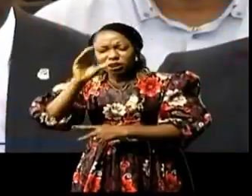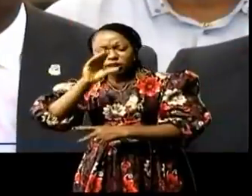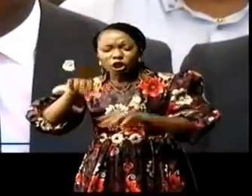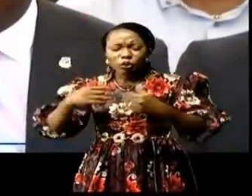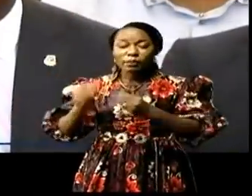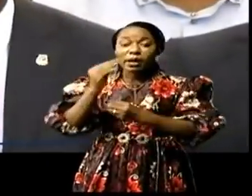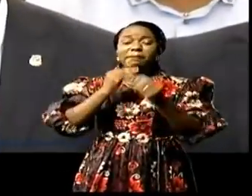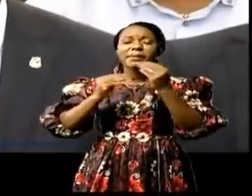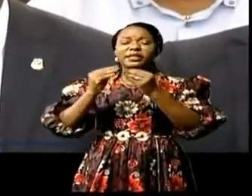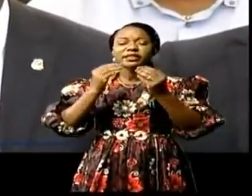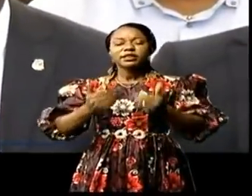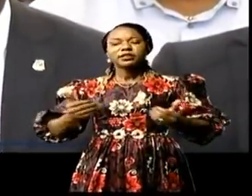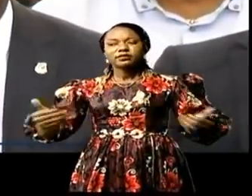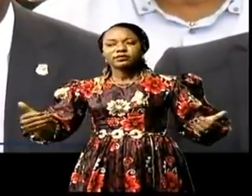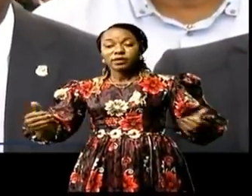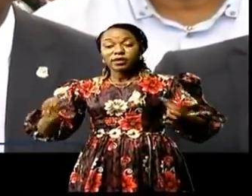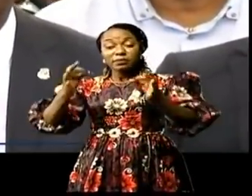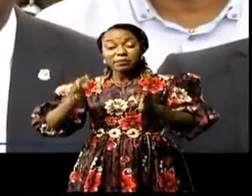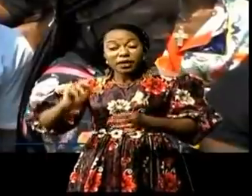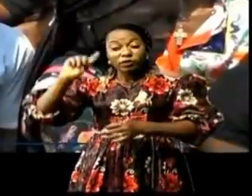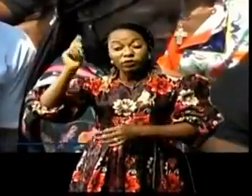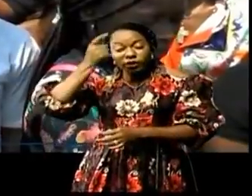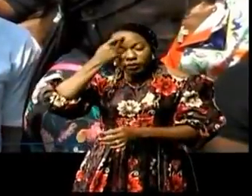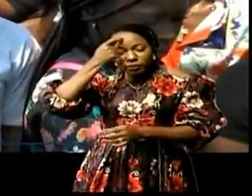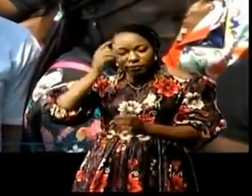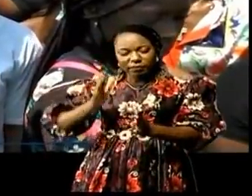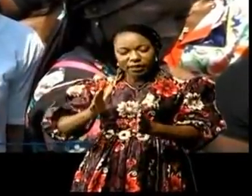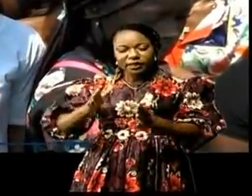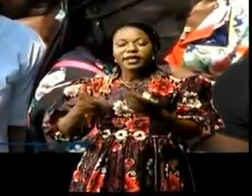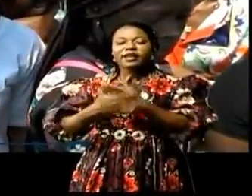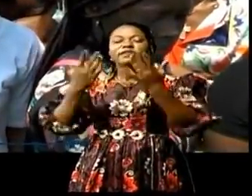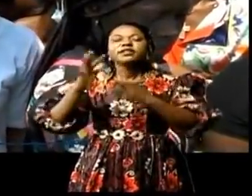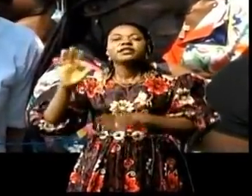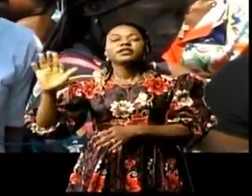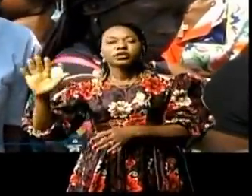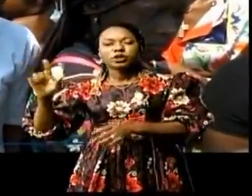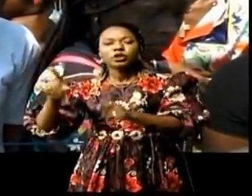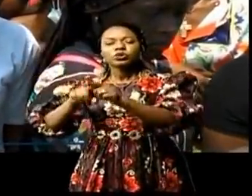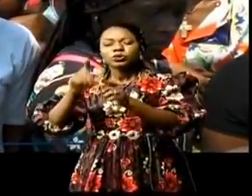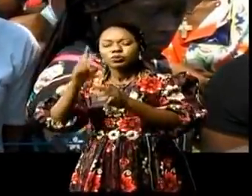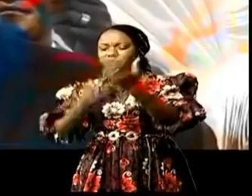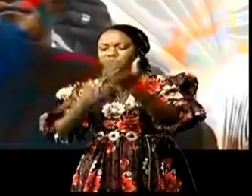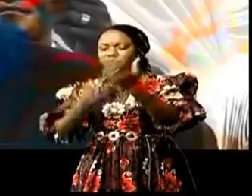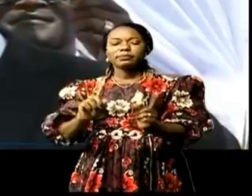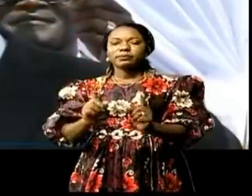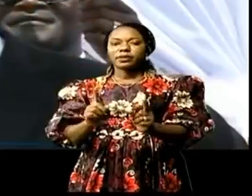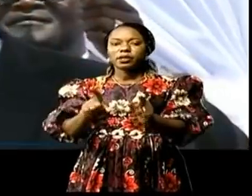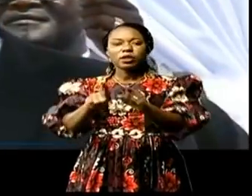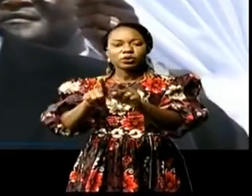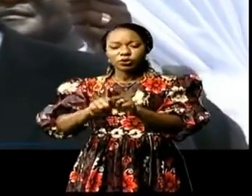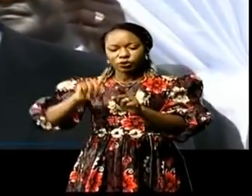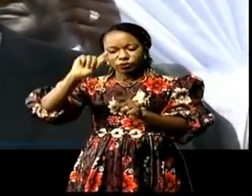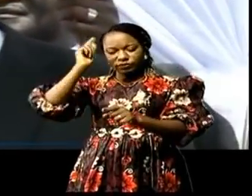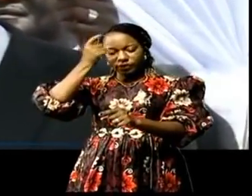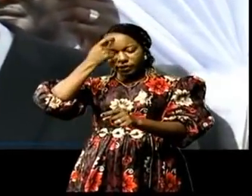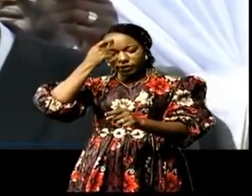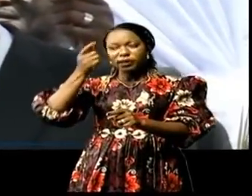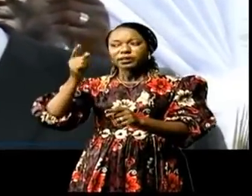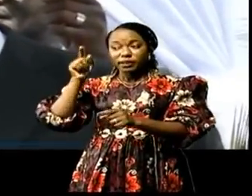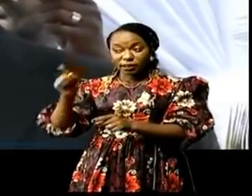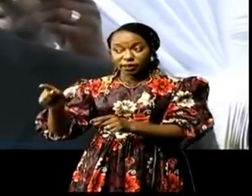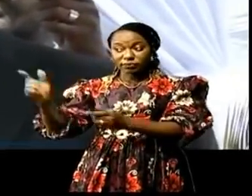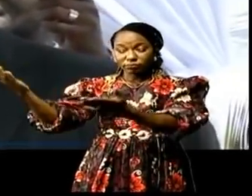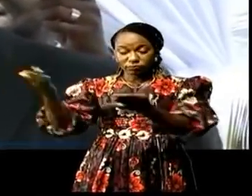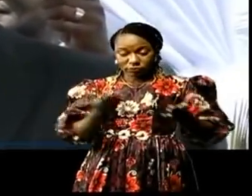bien-être familial. Le gouverneur de la ville-province Kinshasa n'était pas en reste. Gentil Ngobila a écarté